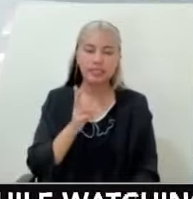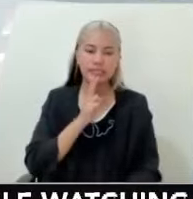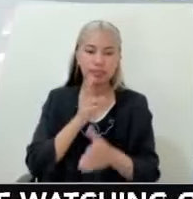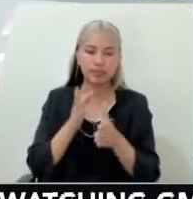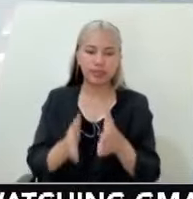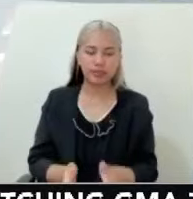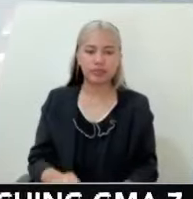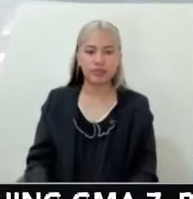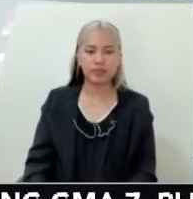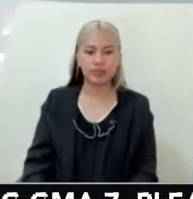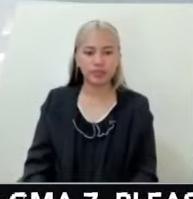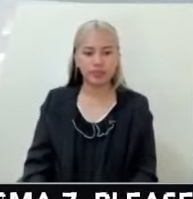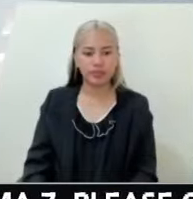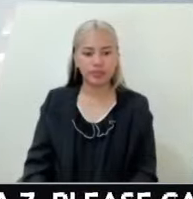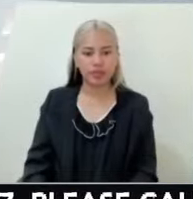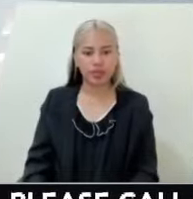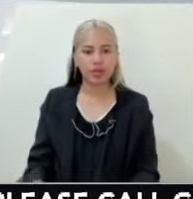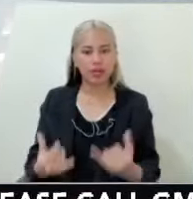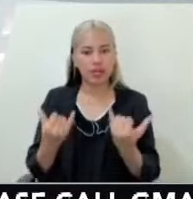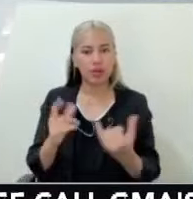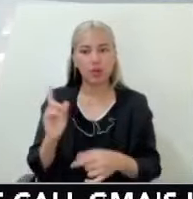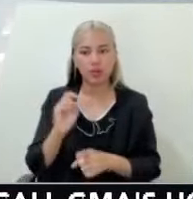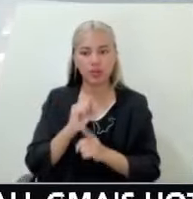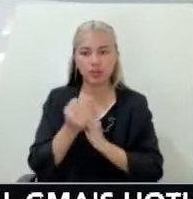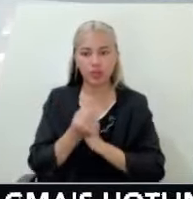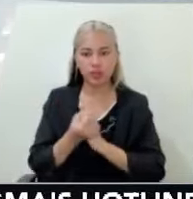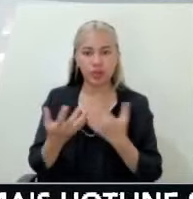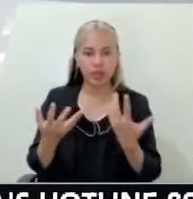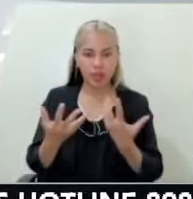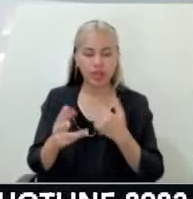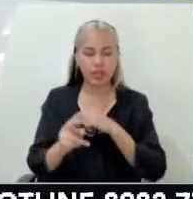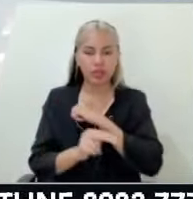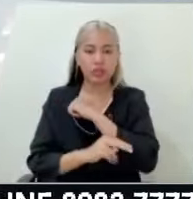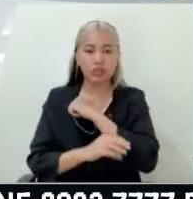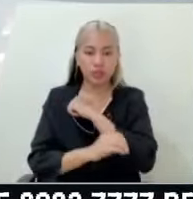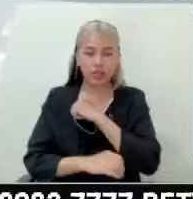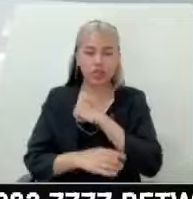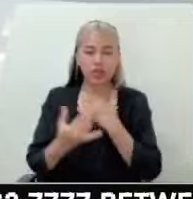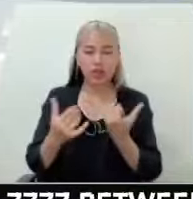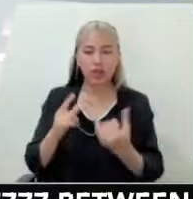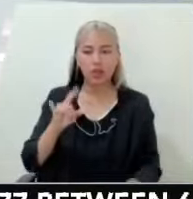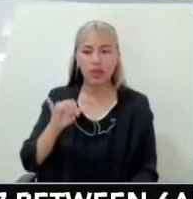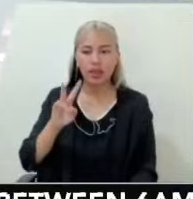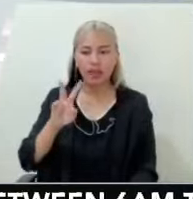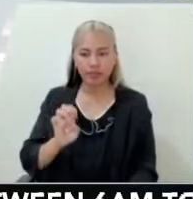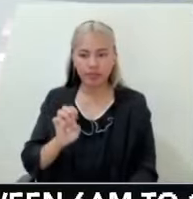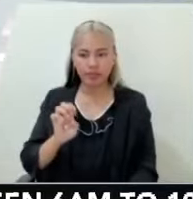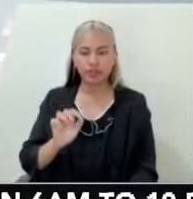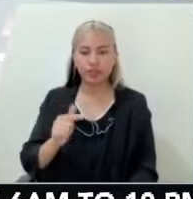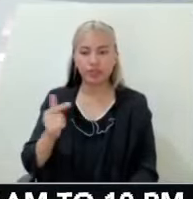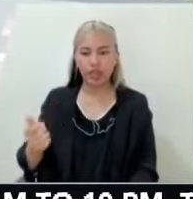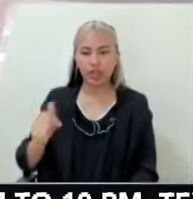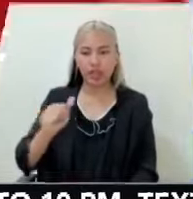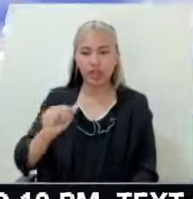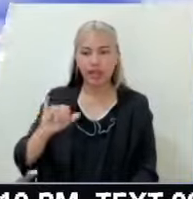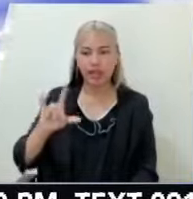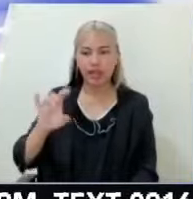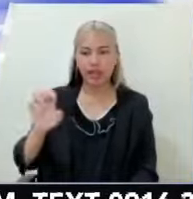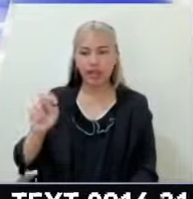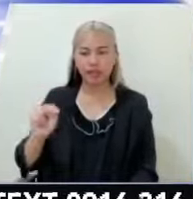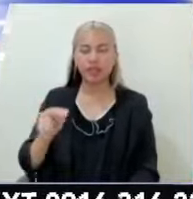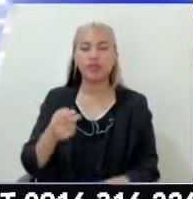Kamustahin na po natin ang sitwasyon ngayon sa Negros Occidental. Live sa Ulat on the Spot ni Aileen Pedreso ng GMA Regional TV